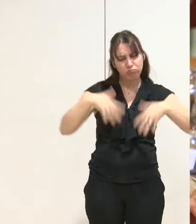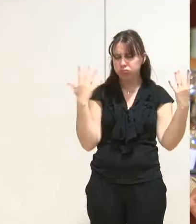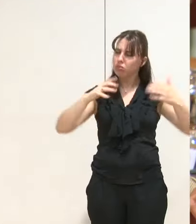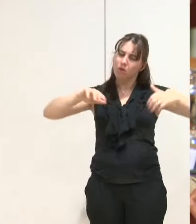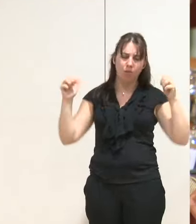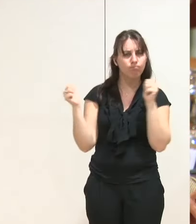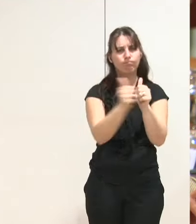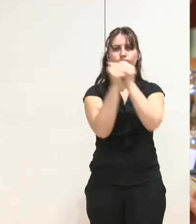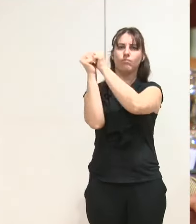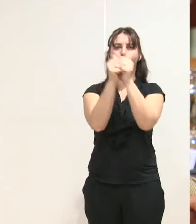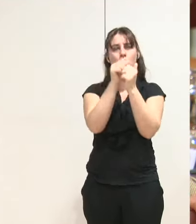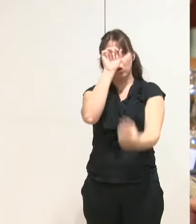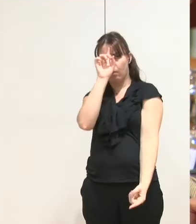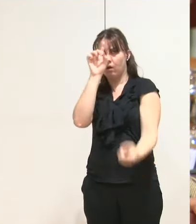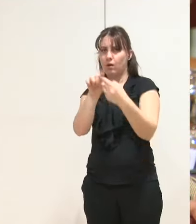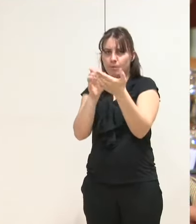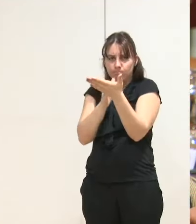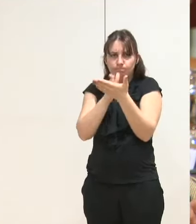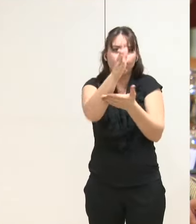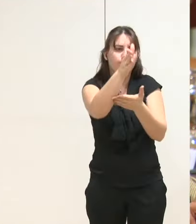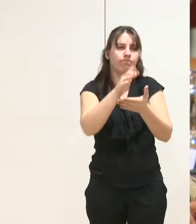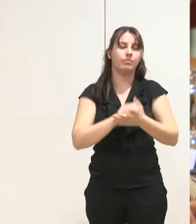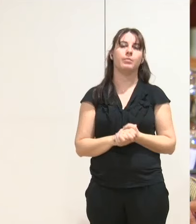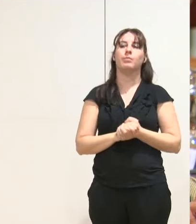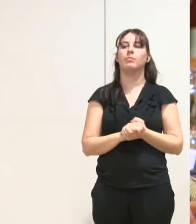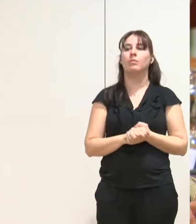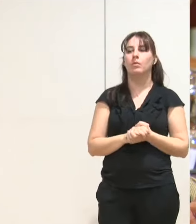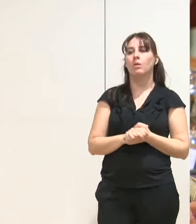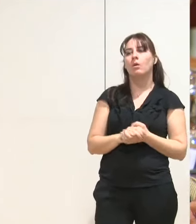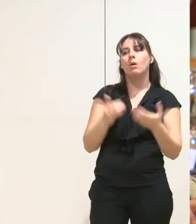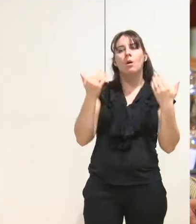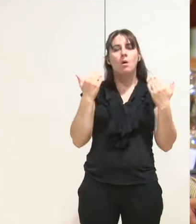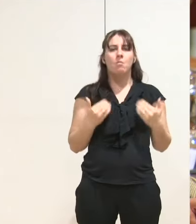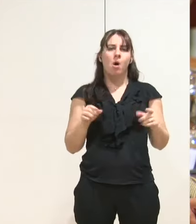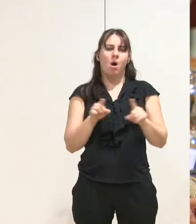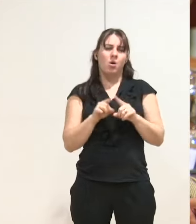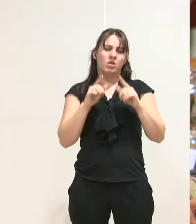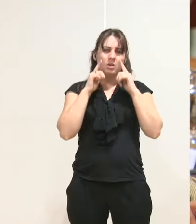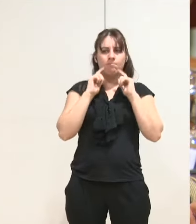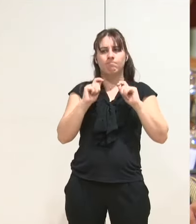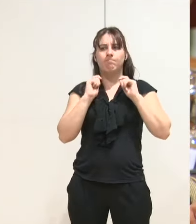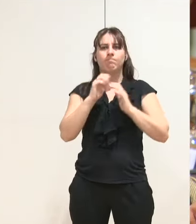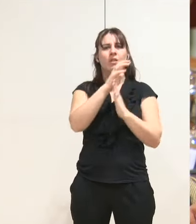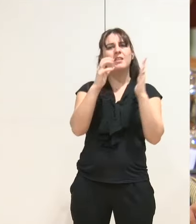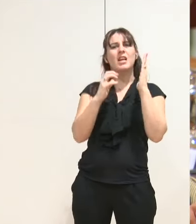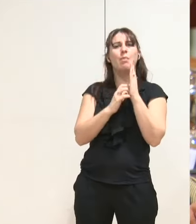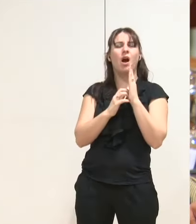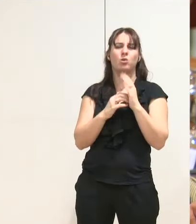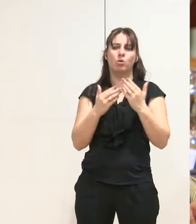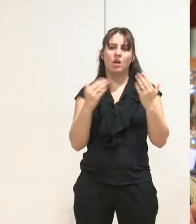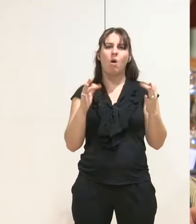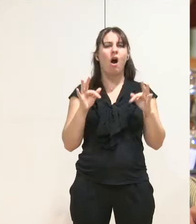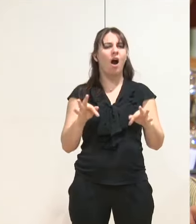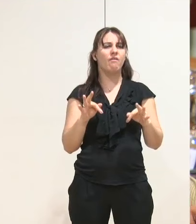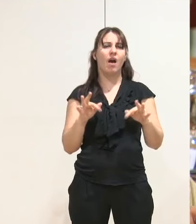la je me je m'opposerai en faux sur la fait que ce cette délibération soit une absorption pure et